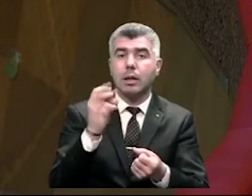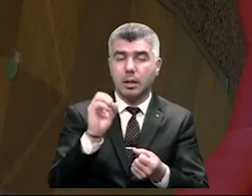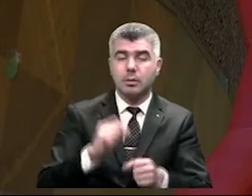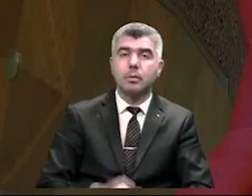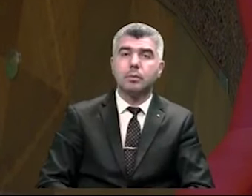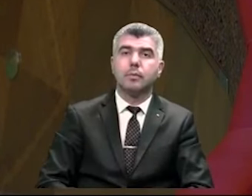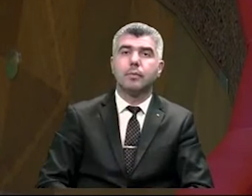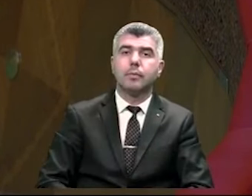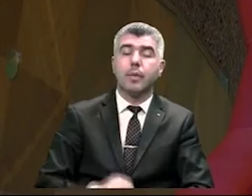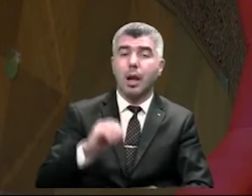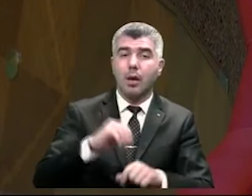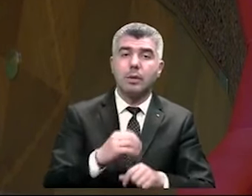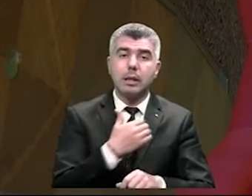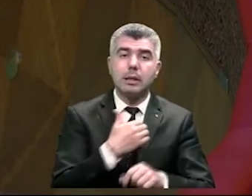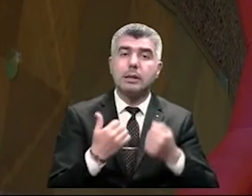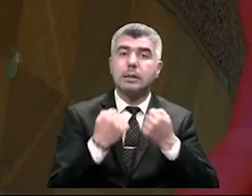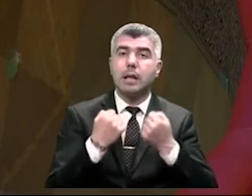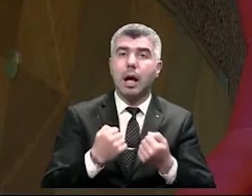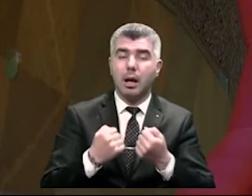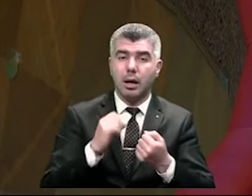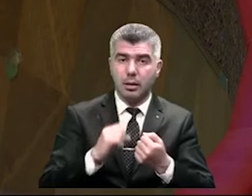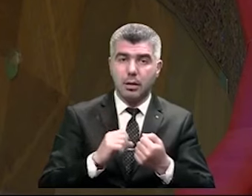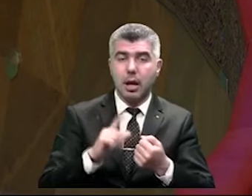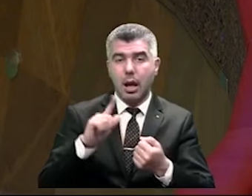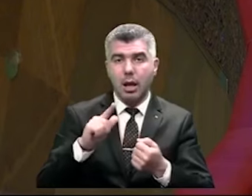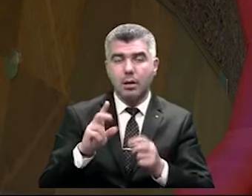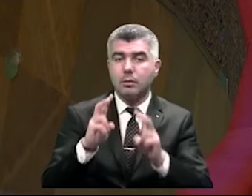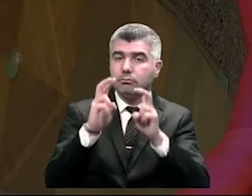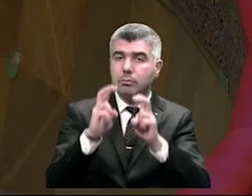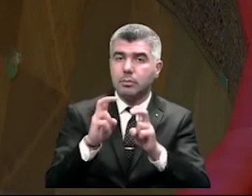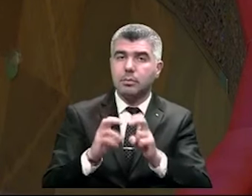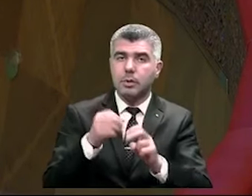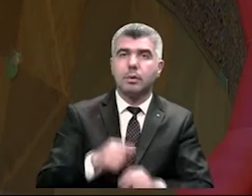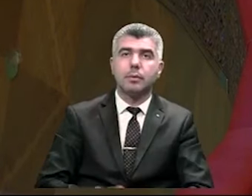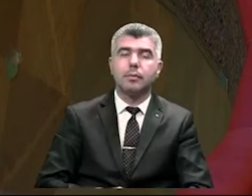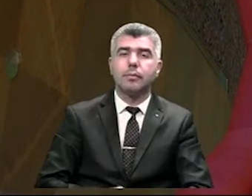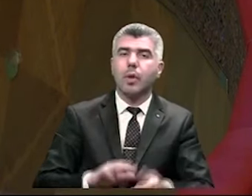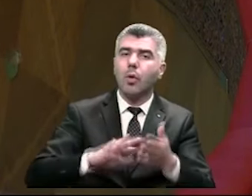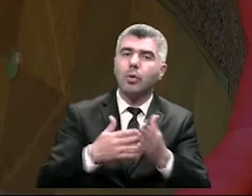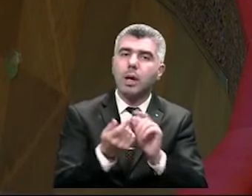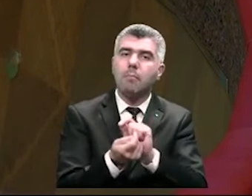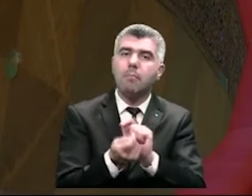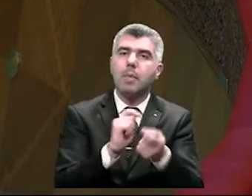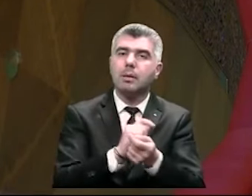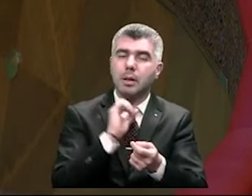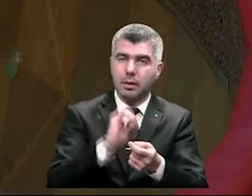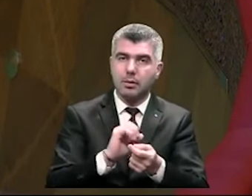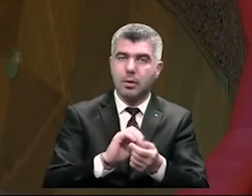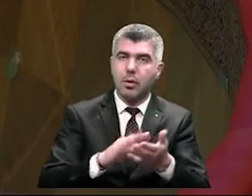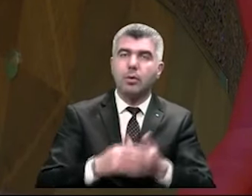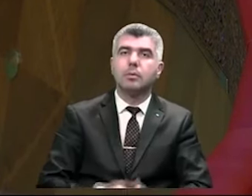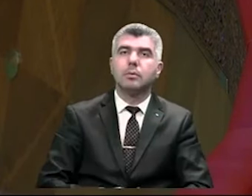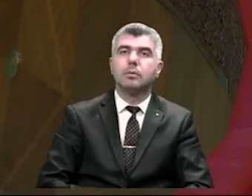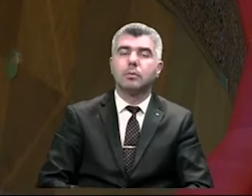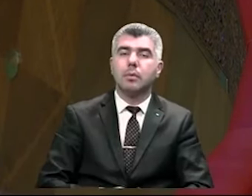قطاع الصحه اللي عندنا فيهو خصاص خصاص كبير هذوما التحولات اللي اللي درنا